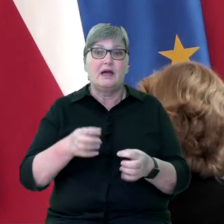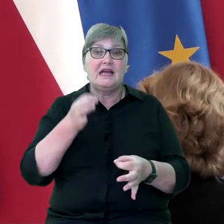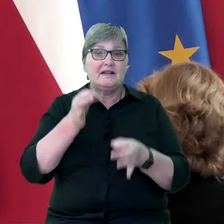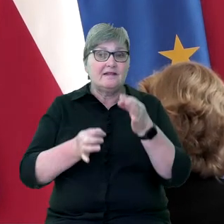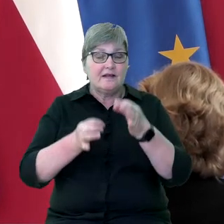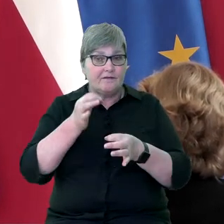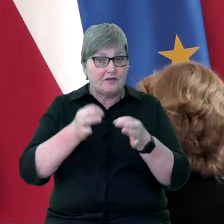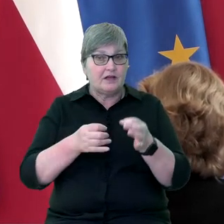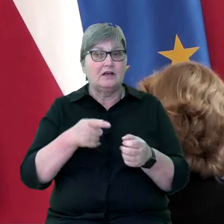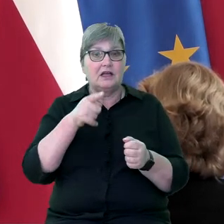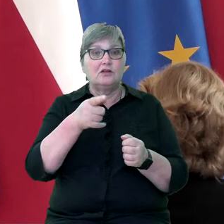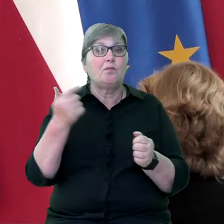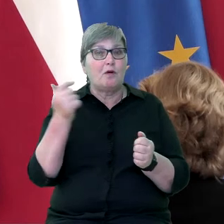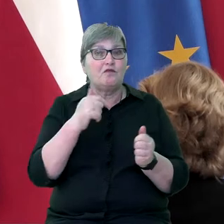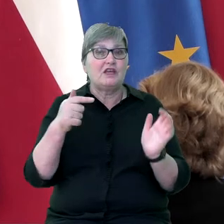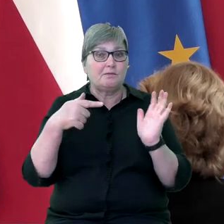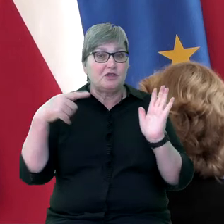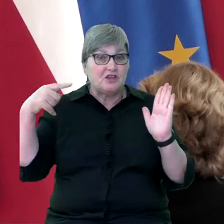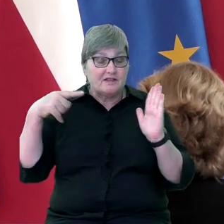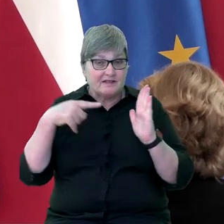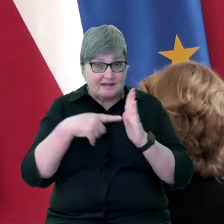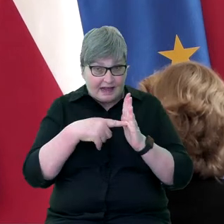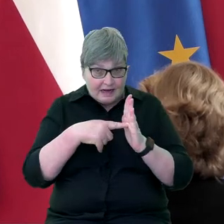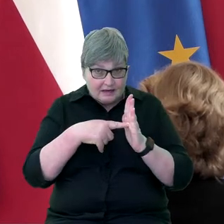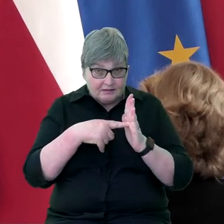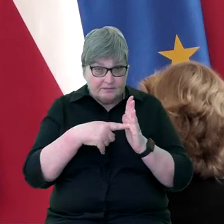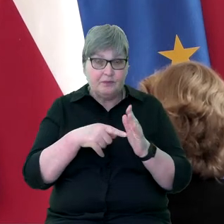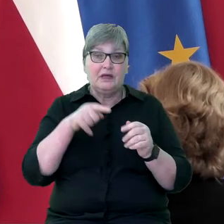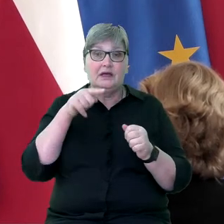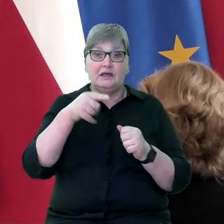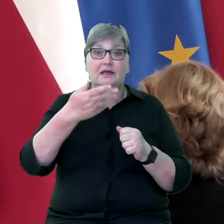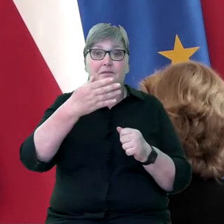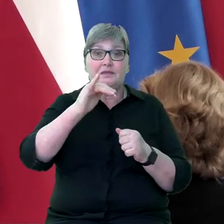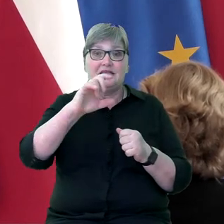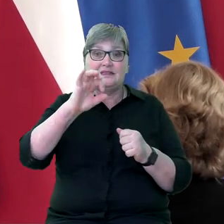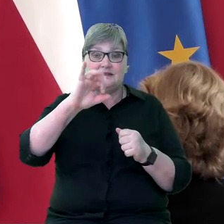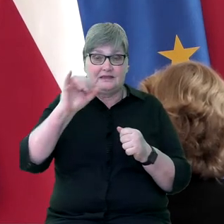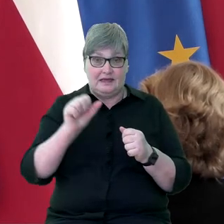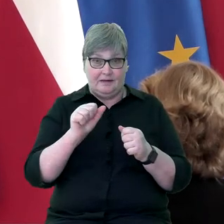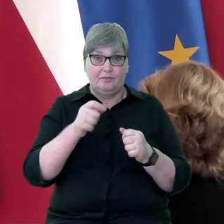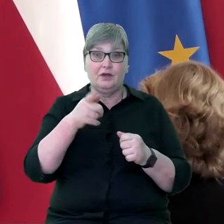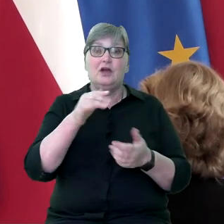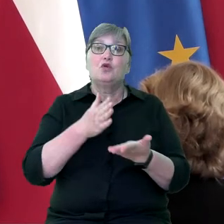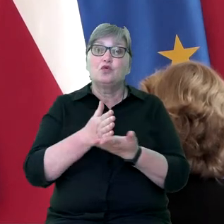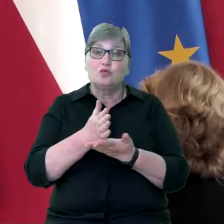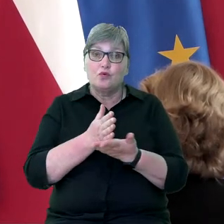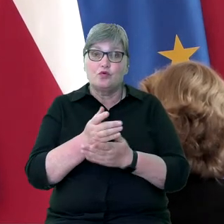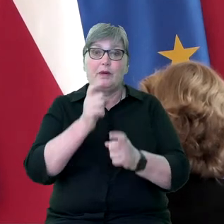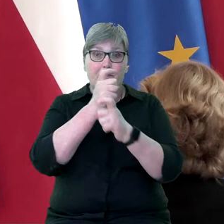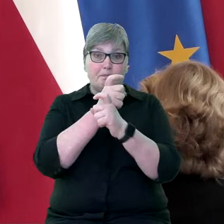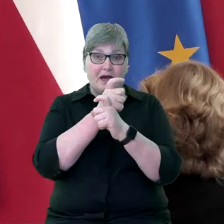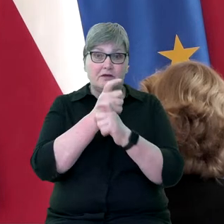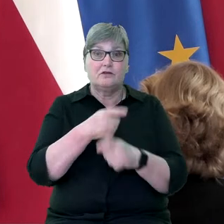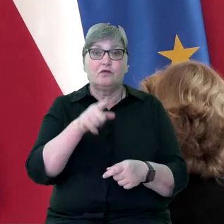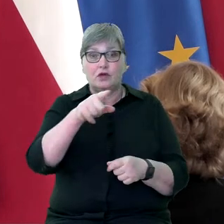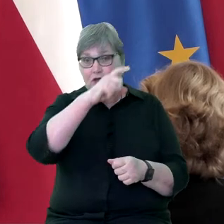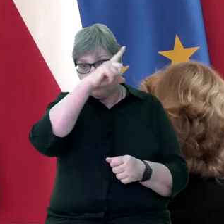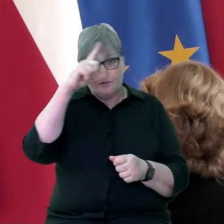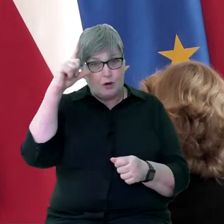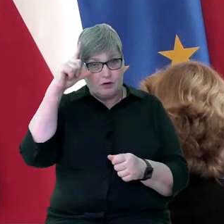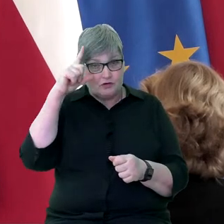misja publiczna, który był już dzisiaj przypominany. Służba państwu i społeczeństwu w sposób bezstronny